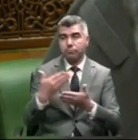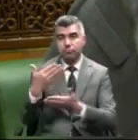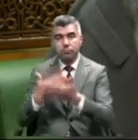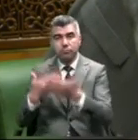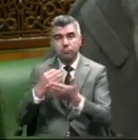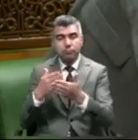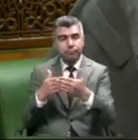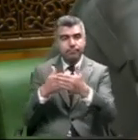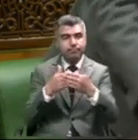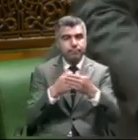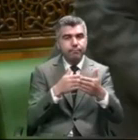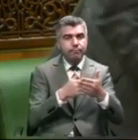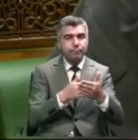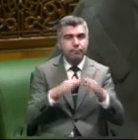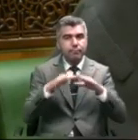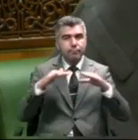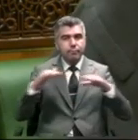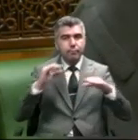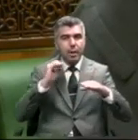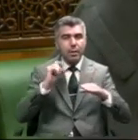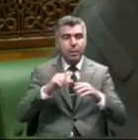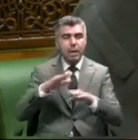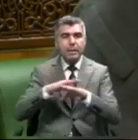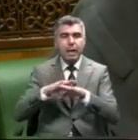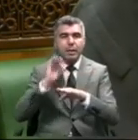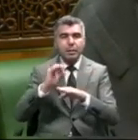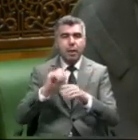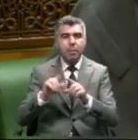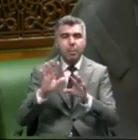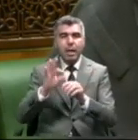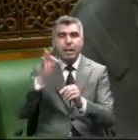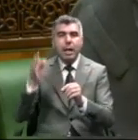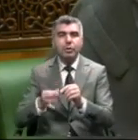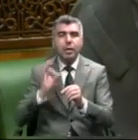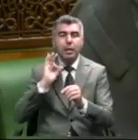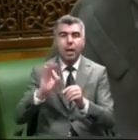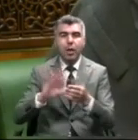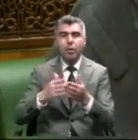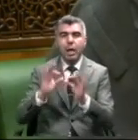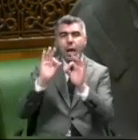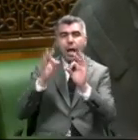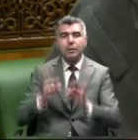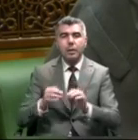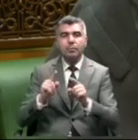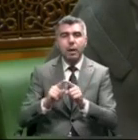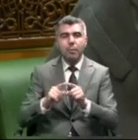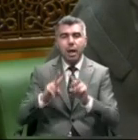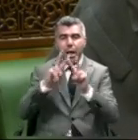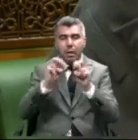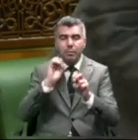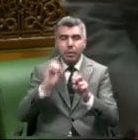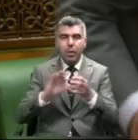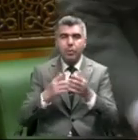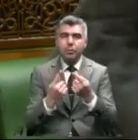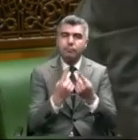يعيقه ايضا اللا استقرار السياسي لبعض البلدان المنتجه الرئيسيه للعديد من المعادن بالاضافه الى